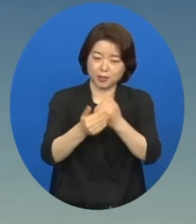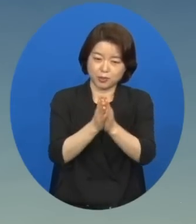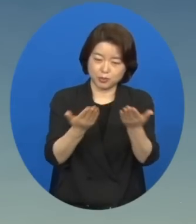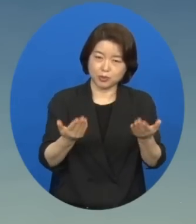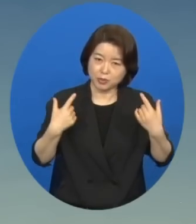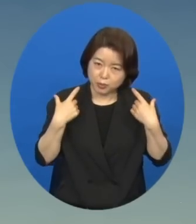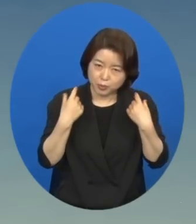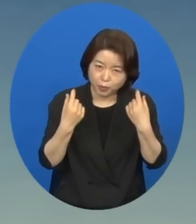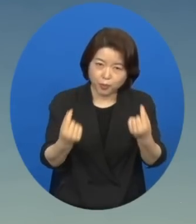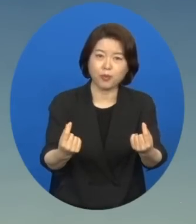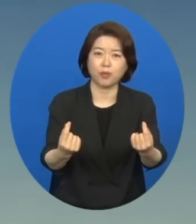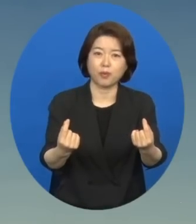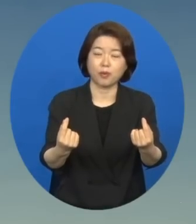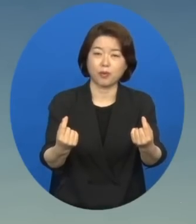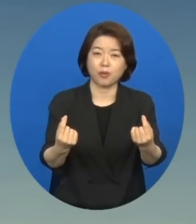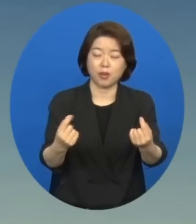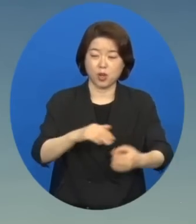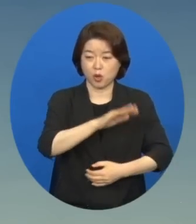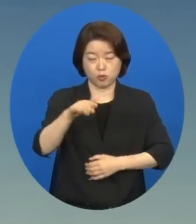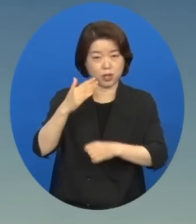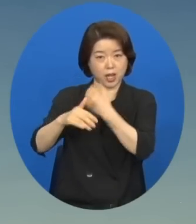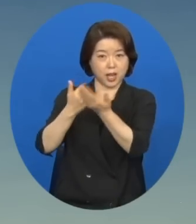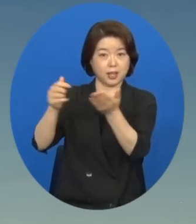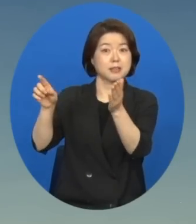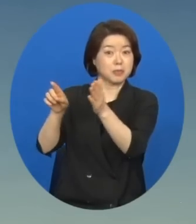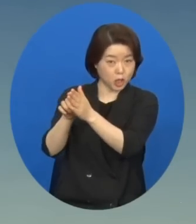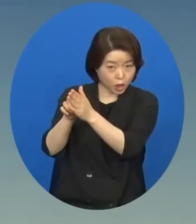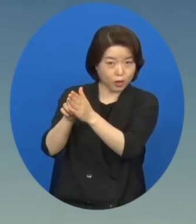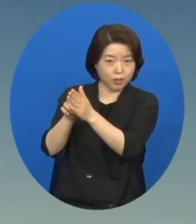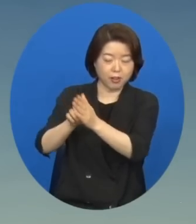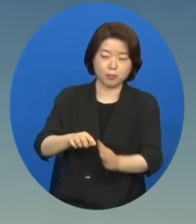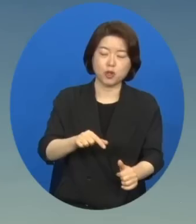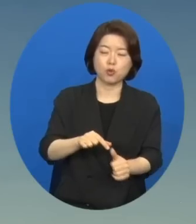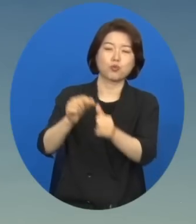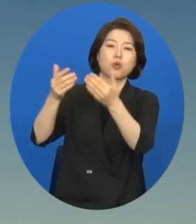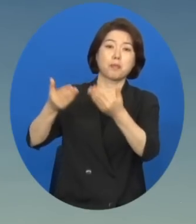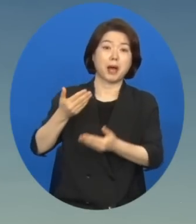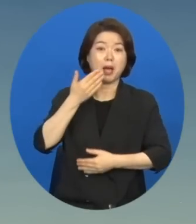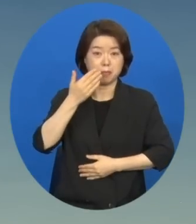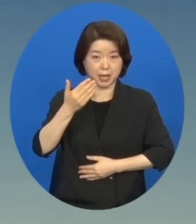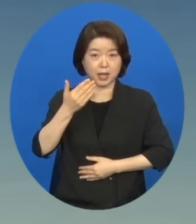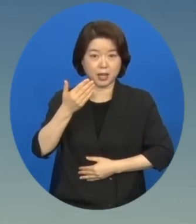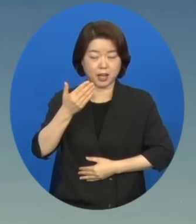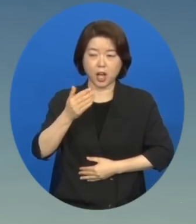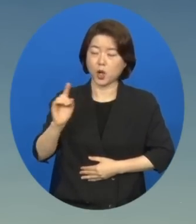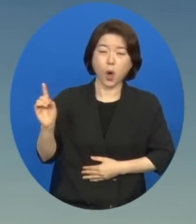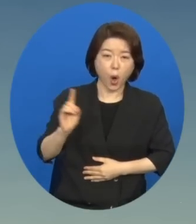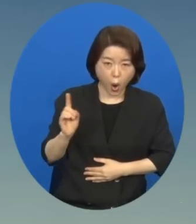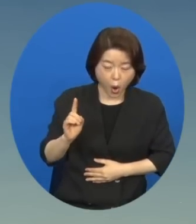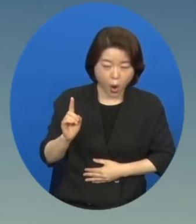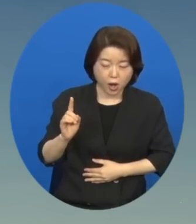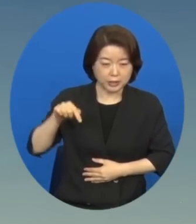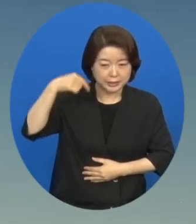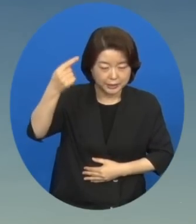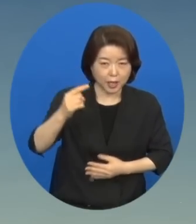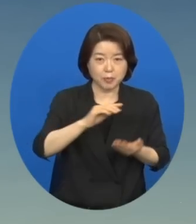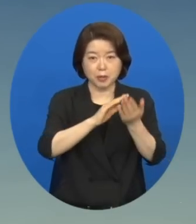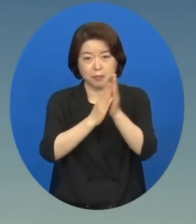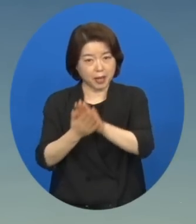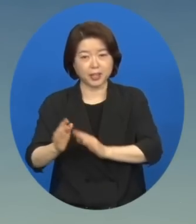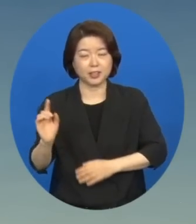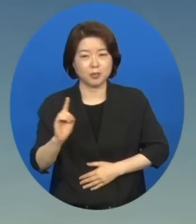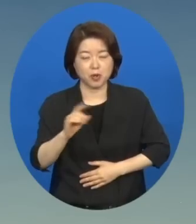일관되게 우리가 하나님을 믿으면, 구원을 받으면 어떤 변화가 일어나냐?